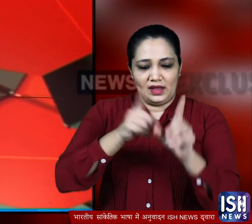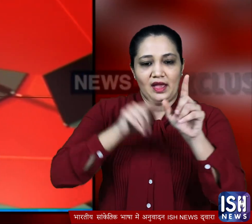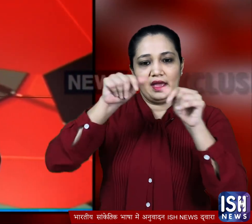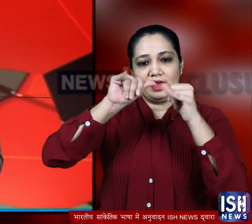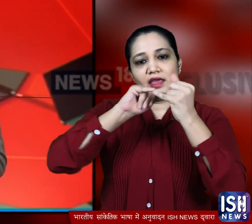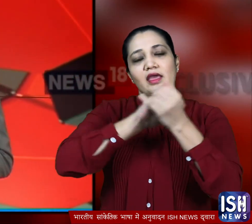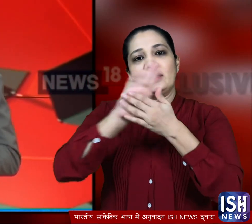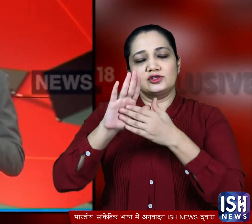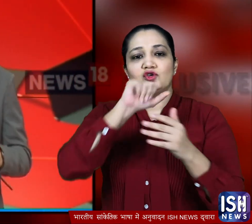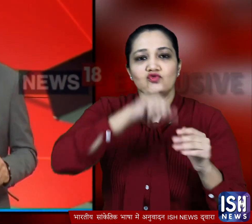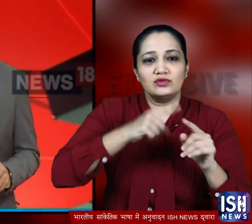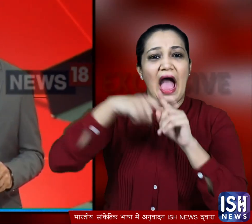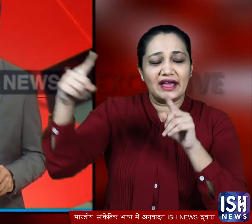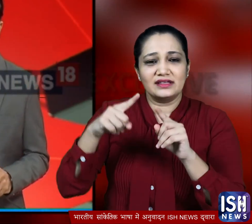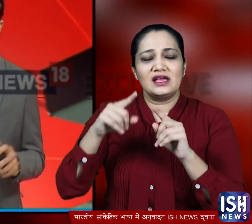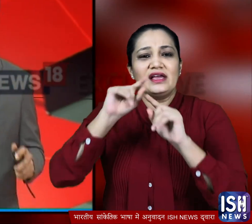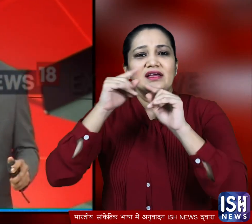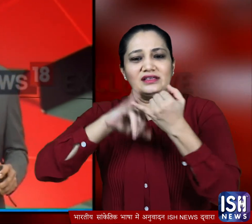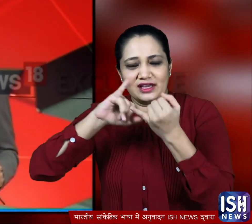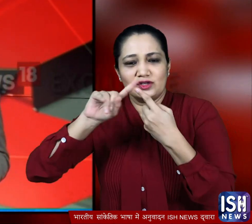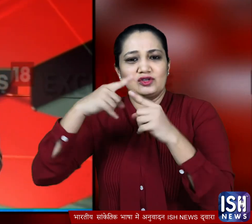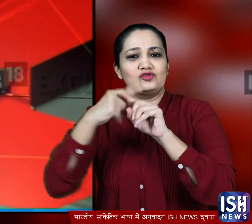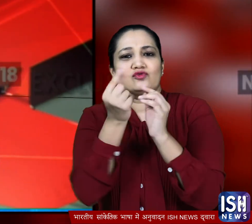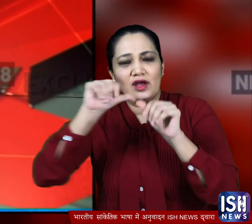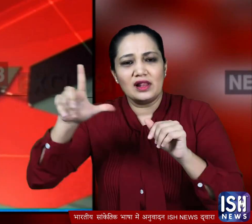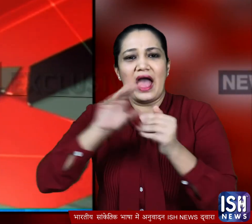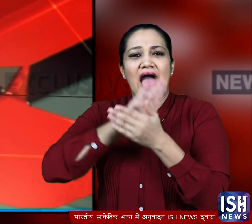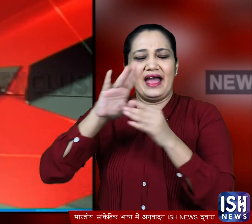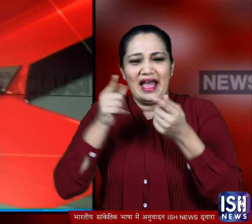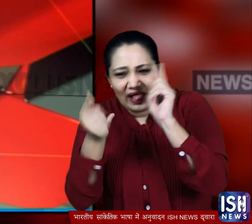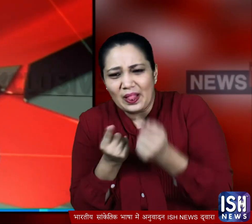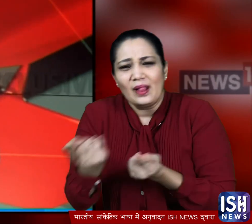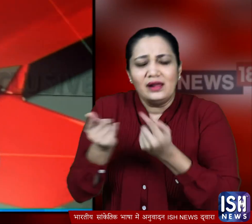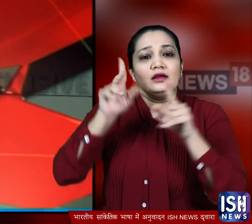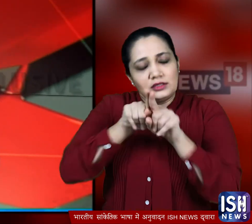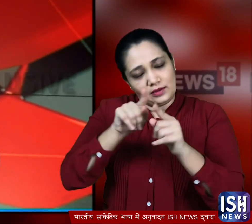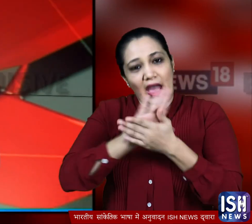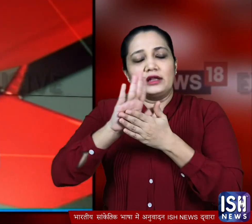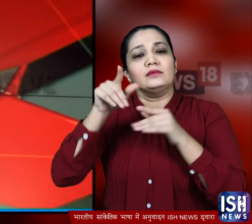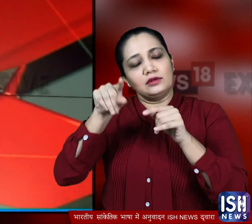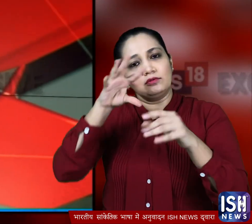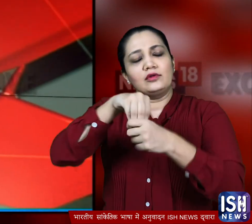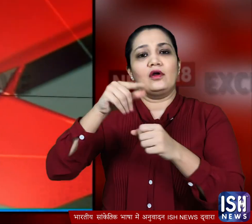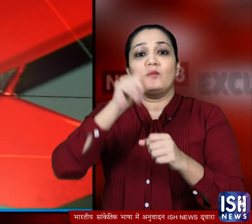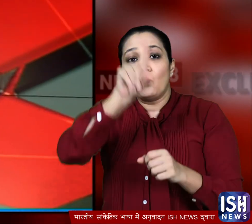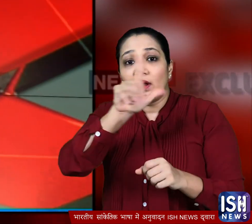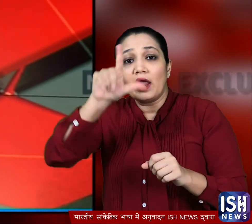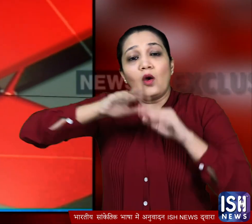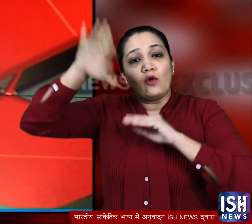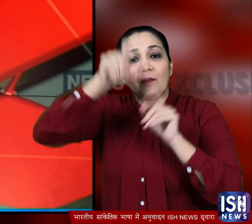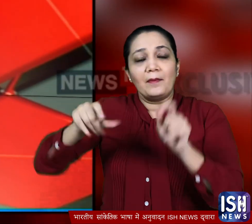यश यानी यूथ अगेंस्ट सेक्सुअल हैरेसमेंट अभियान चलाया था, जिसमें 1 लाख से ज्यादा युवकों ने शपथ